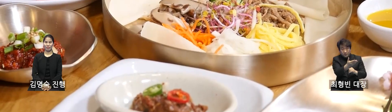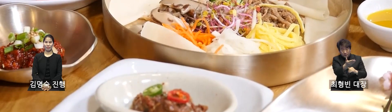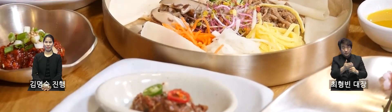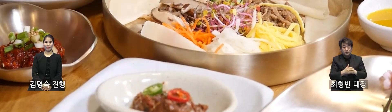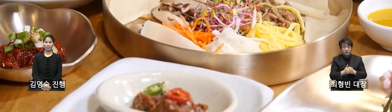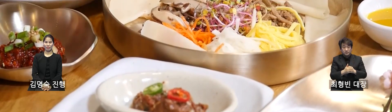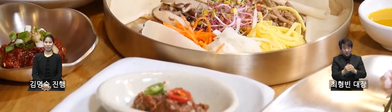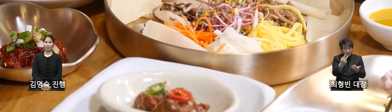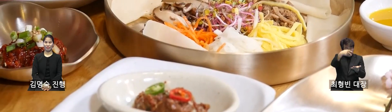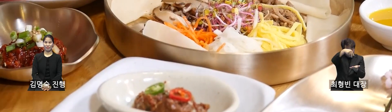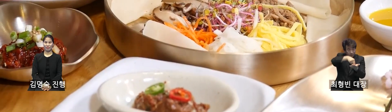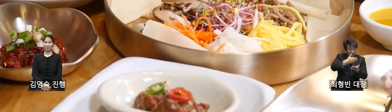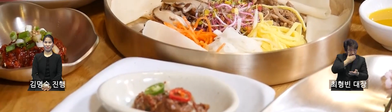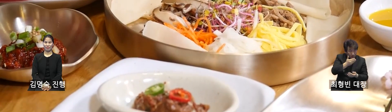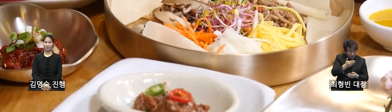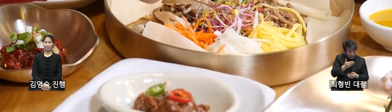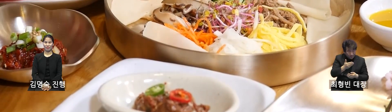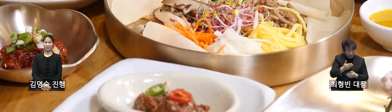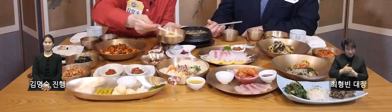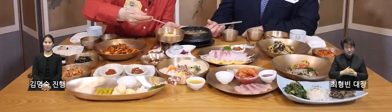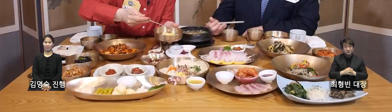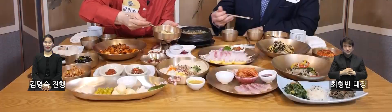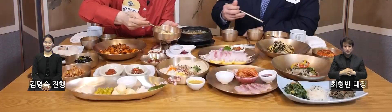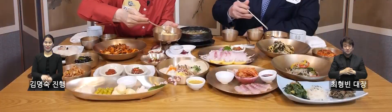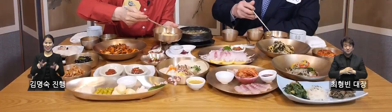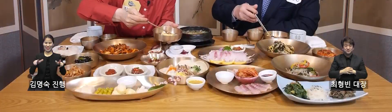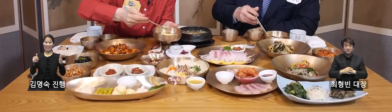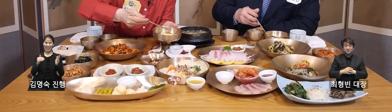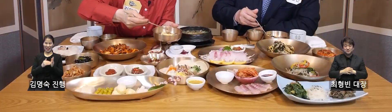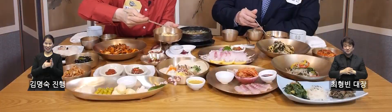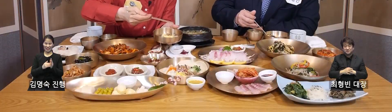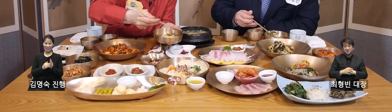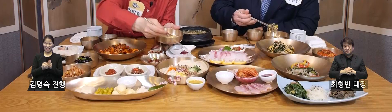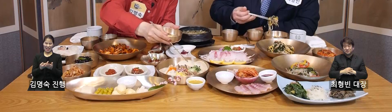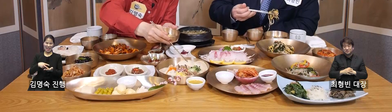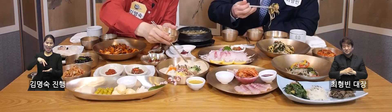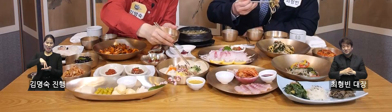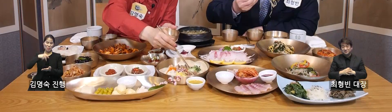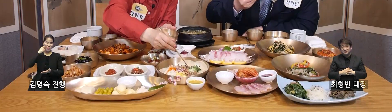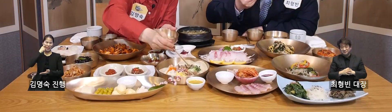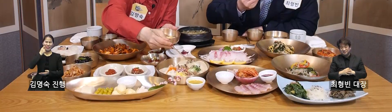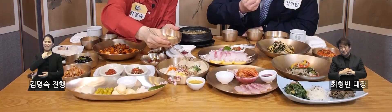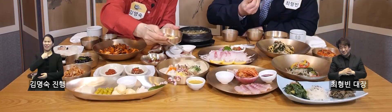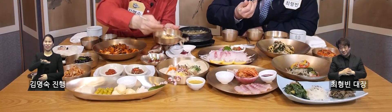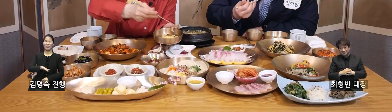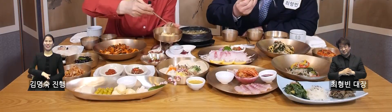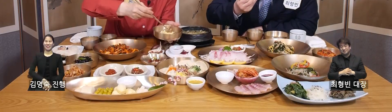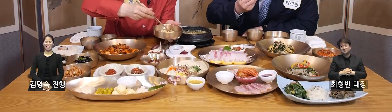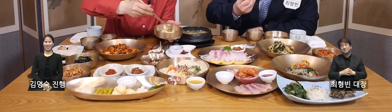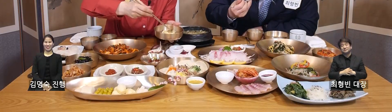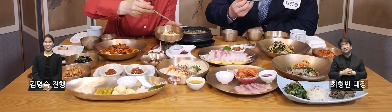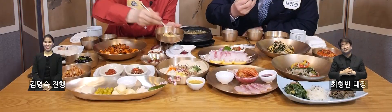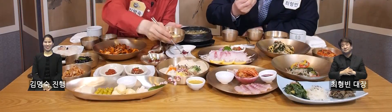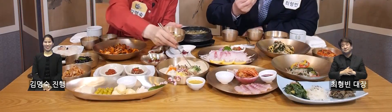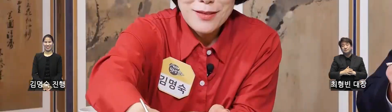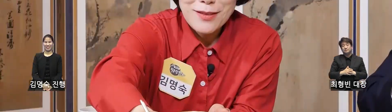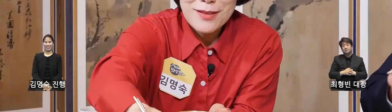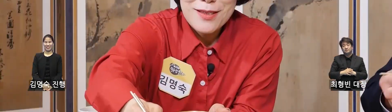이런 하실 수 있겠어요 이렇게 듯이 가지고 지금껏 한번도 뭔 일어나 본 적이 없습니다 아